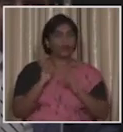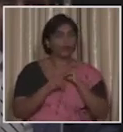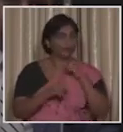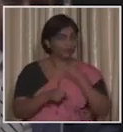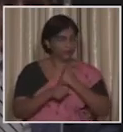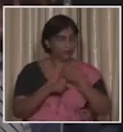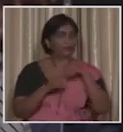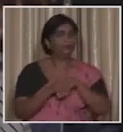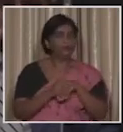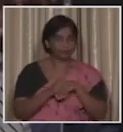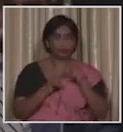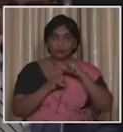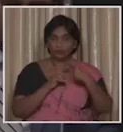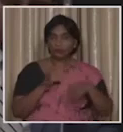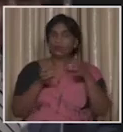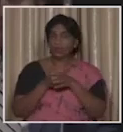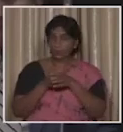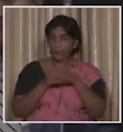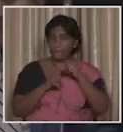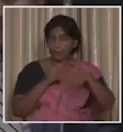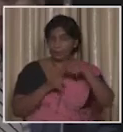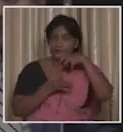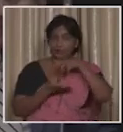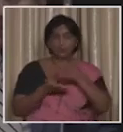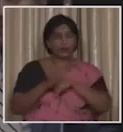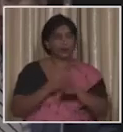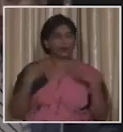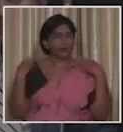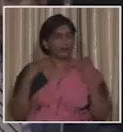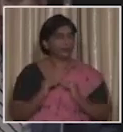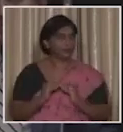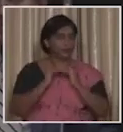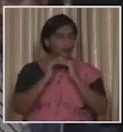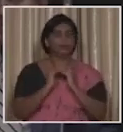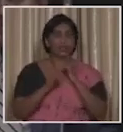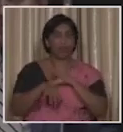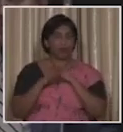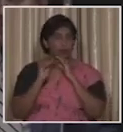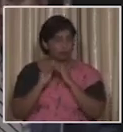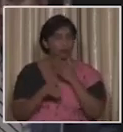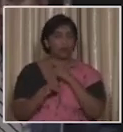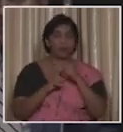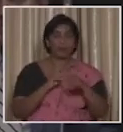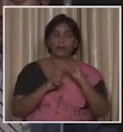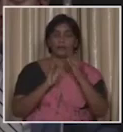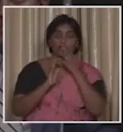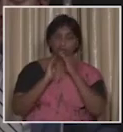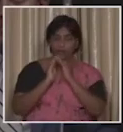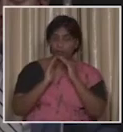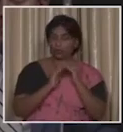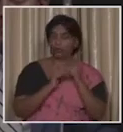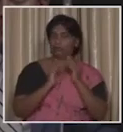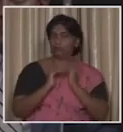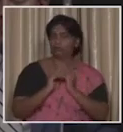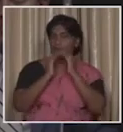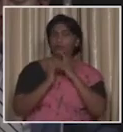රජයේ යටතේදී පානදුර ආසනේ භෞතික අඩිතල පහසුකම් සංවර්ධනය කරන්න කේතුමති රෝහල පානදුර අග්‍රාමාත්‍ය විද්‍යාලය ඇතුළු විද්‍යාල දියුණු